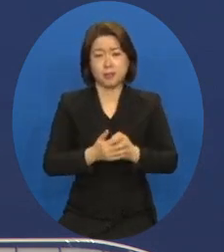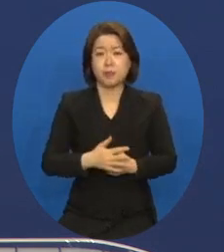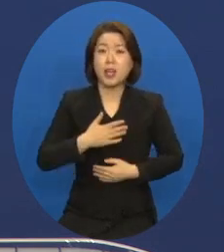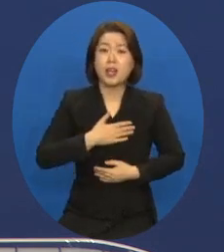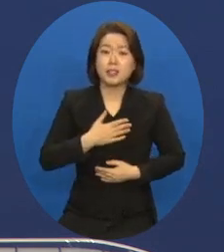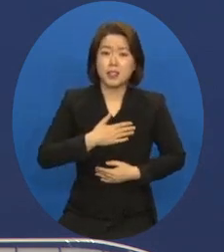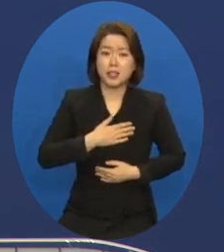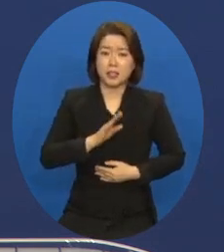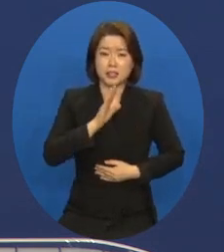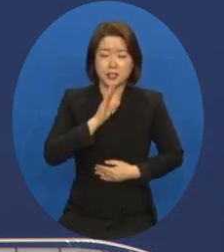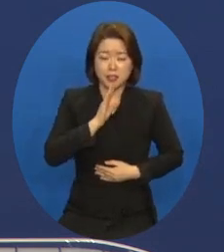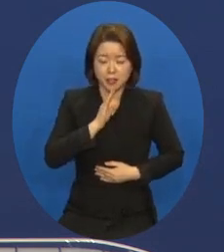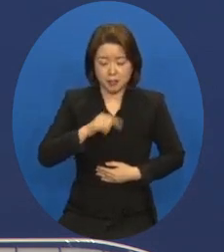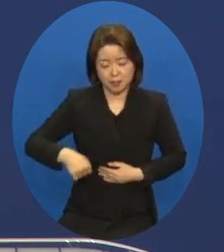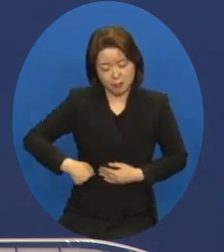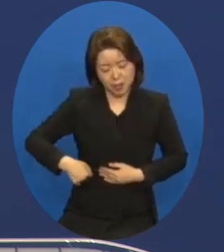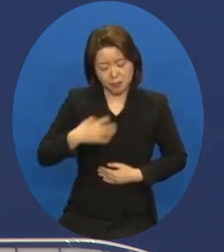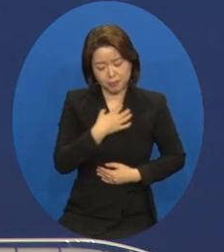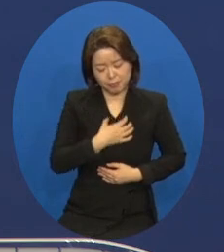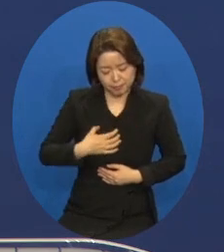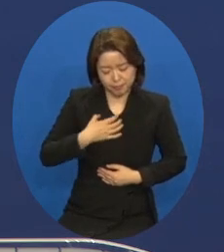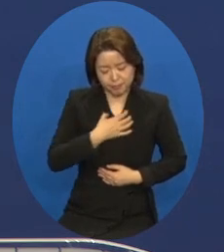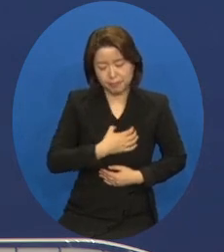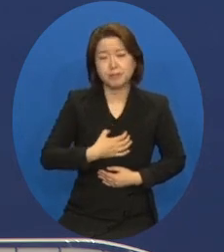제가 참 마음이 괴롭습니다